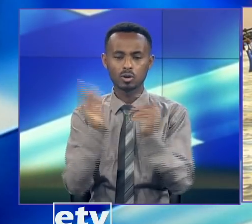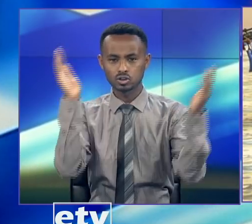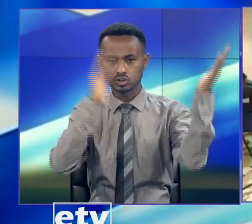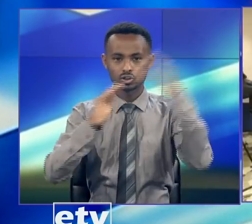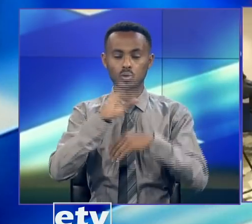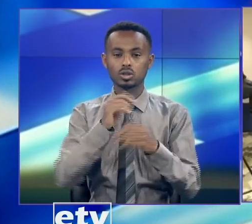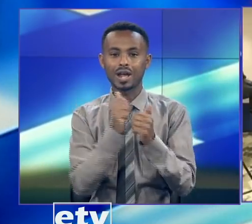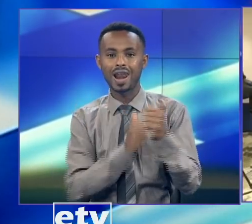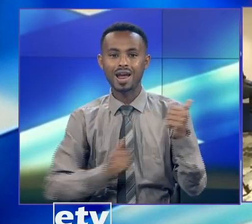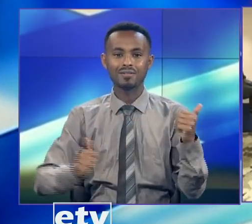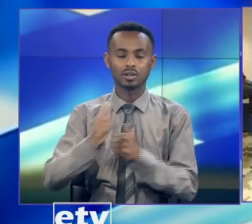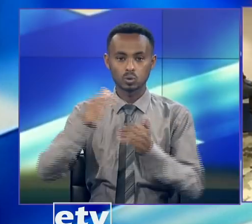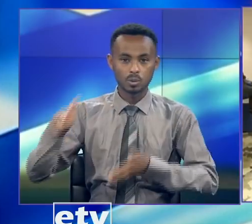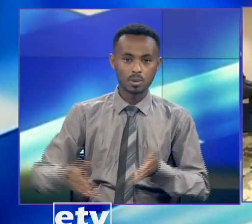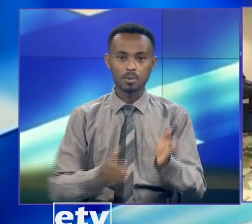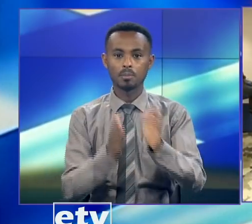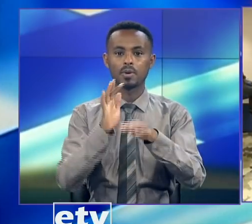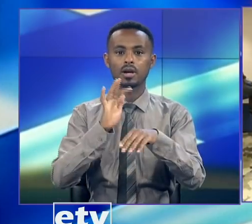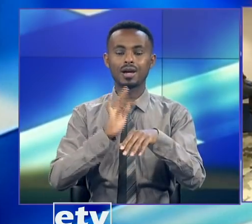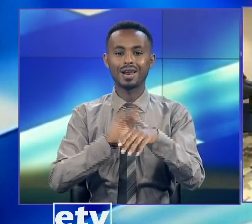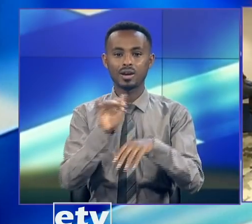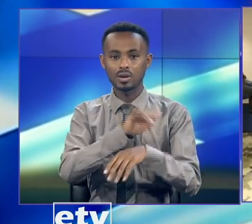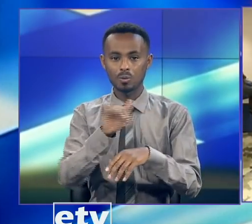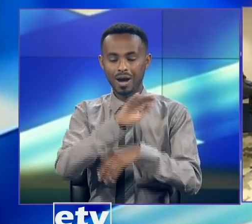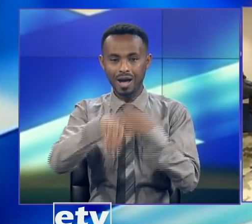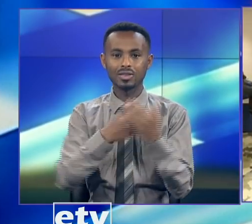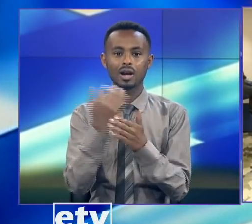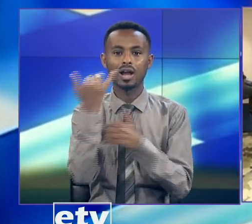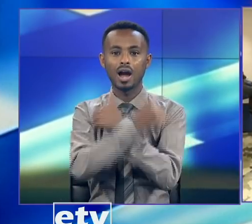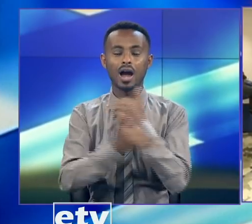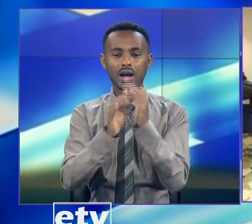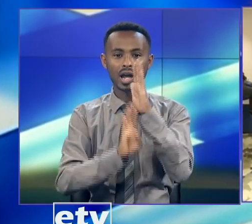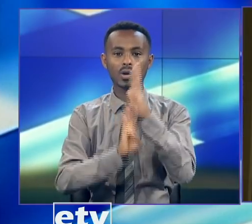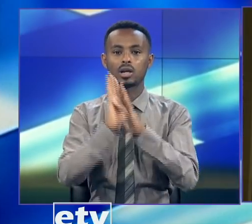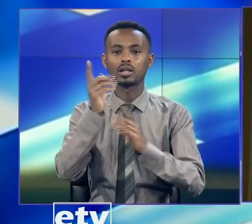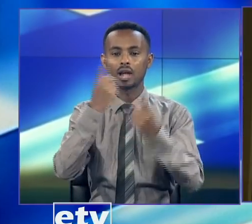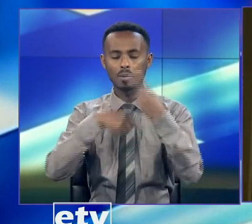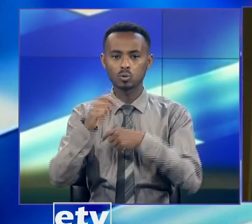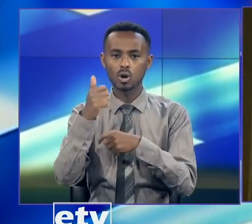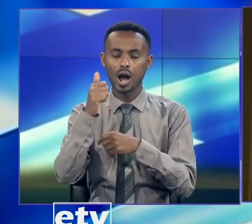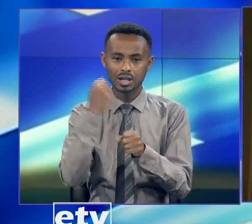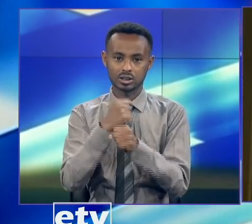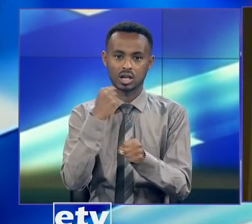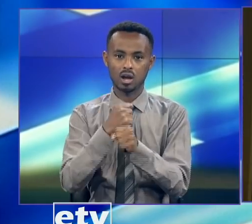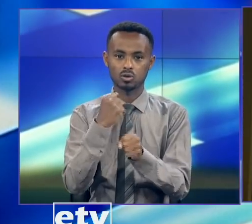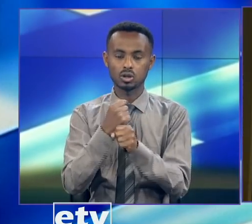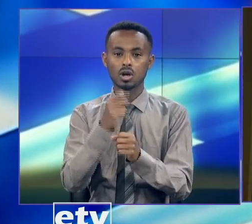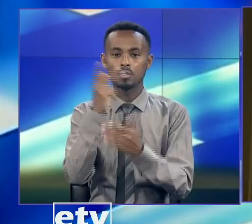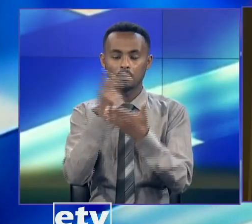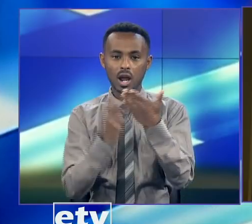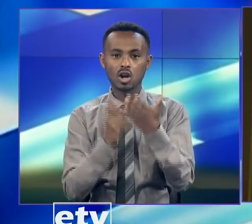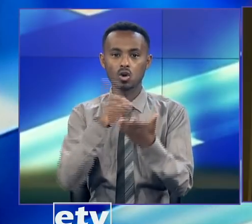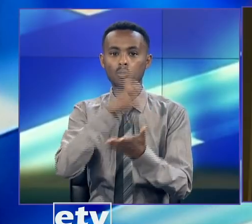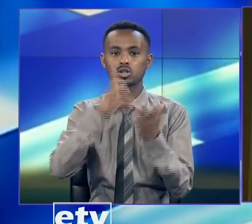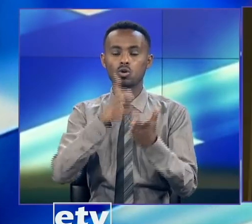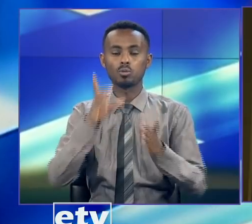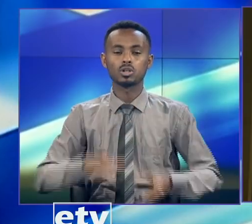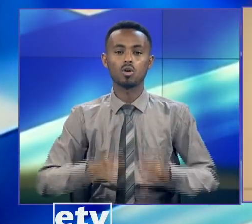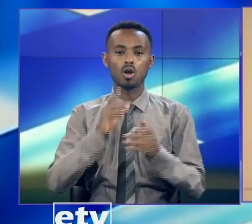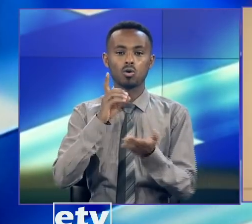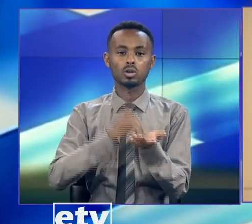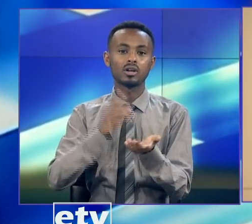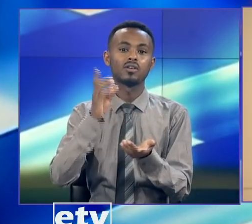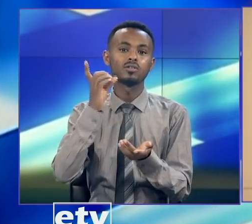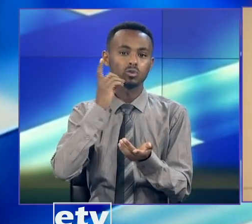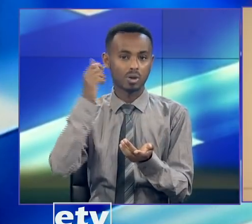ችግሮችና ያለፈችበት መንገድ ላይ እንዲሁም አጠቃላይ ሀገራዊ እድገትን ያመጡ አሰራሮች በፕላን ኮሚሽን ኮሚሽነሯ ዶክተር ፍጹም